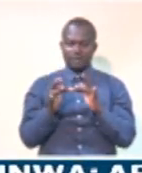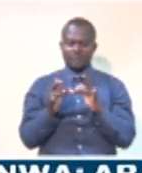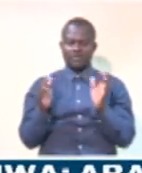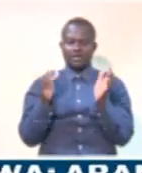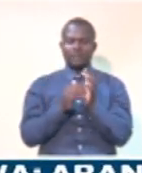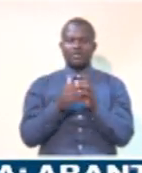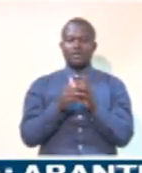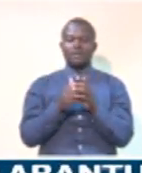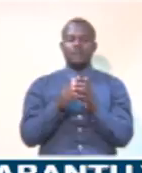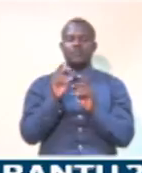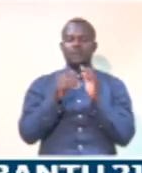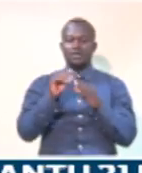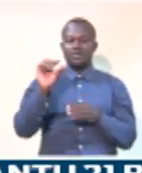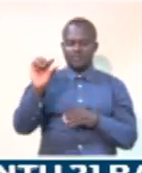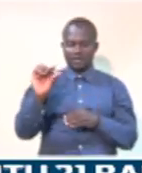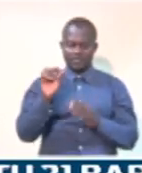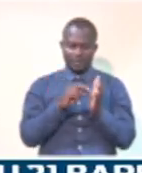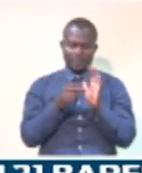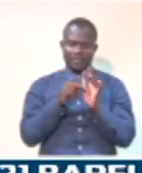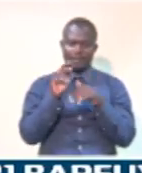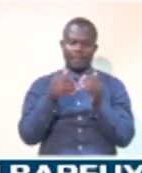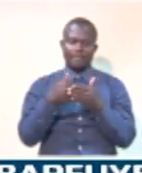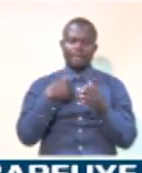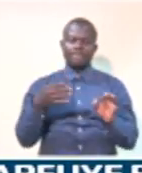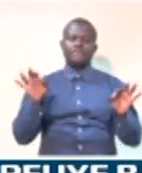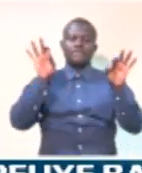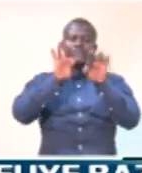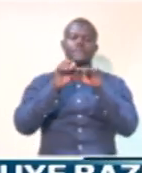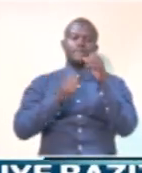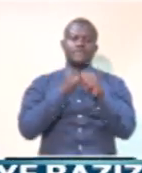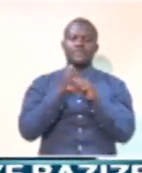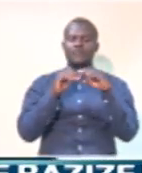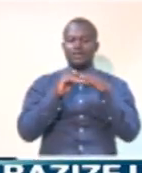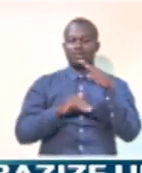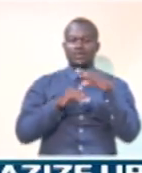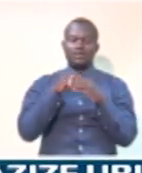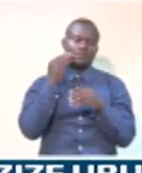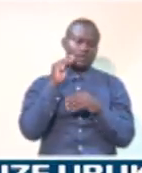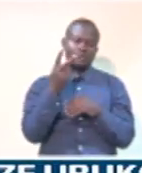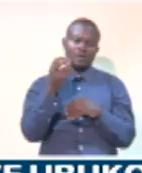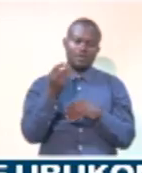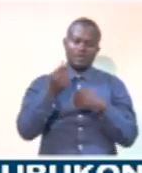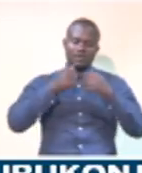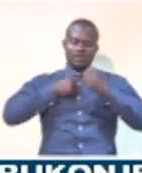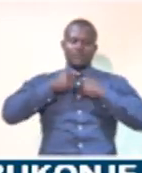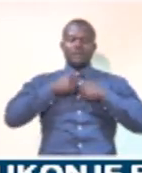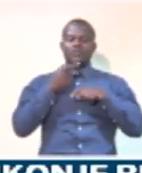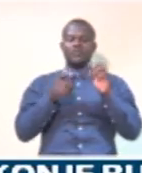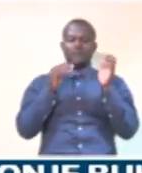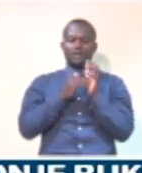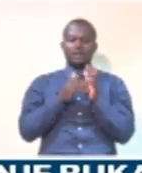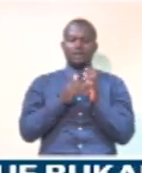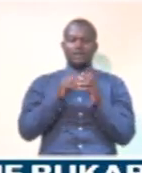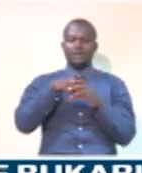nabwo ku bantu batoya no kuvuga abantu afite igicuruzo ku mwaka kiri munsi ya miliyoni 20 z'amanyarwanda ndetse noneho